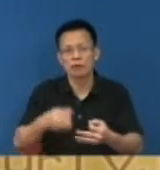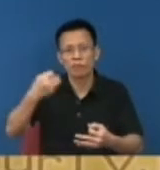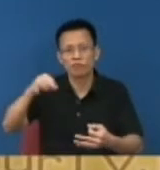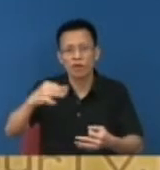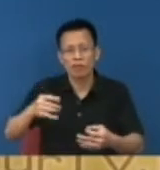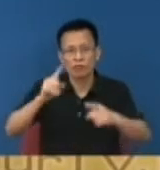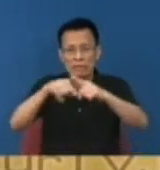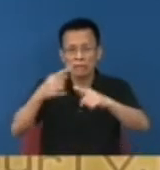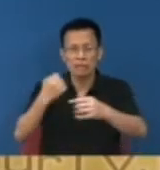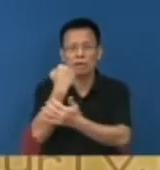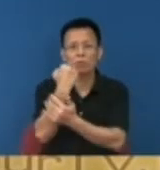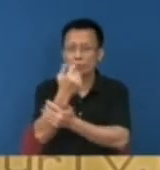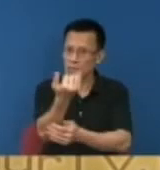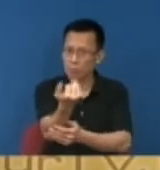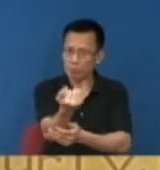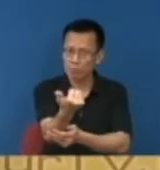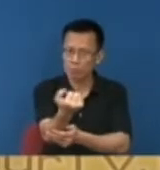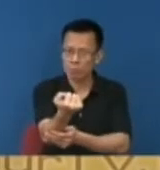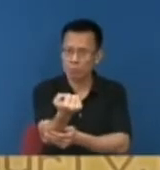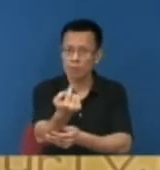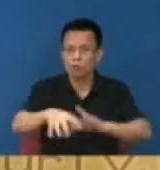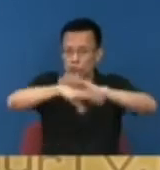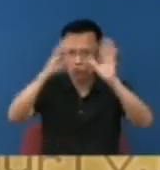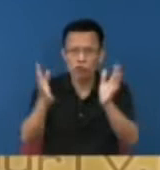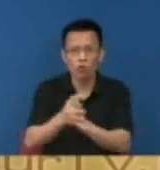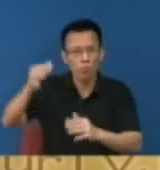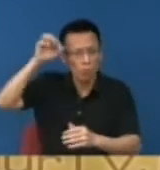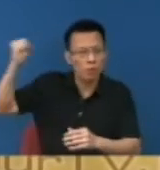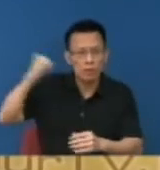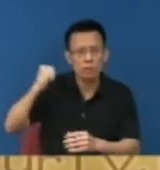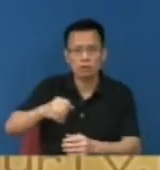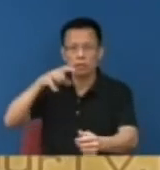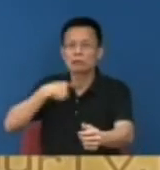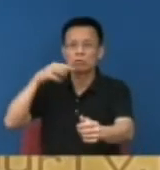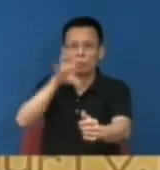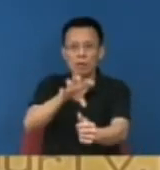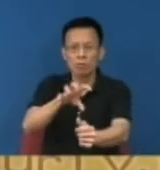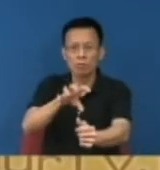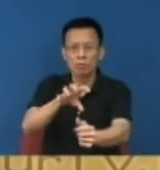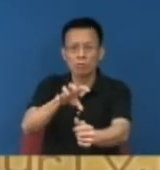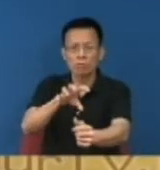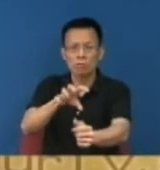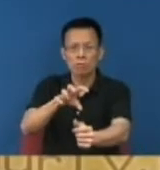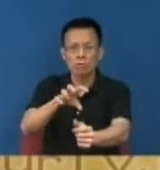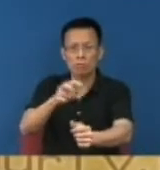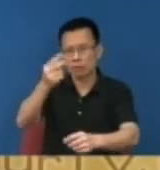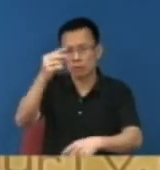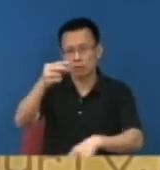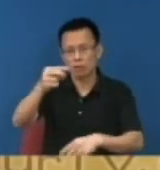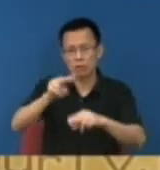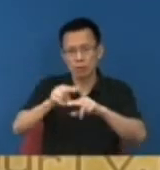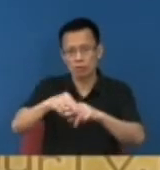咧？如果你認為所有嘅暴力都要譴責嘅時候，咁共產黨推翻國民黨啱唔